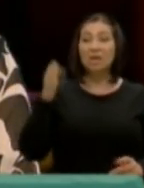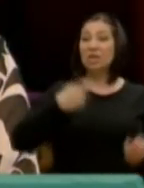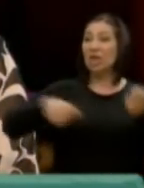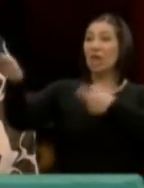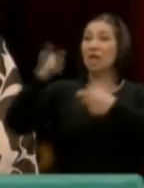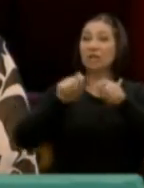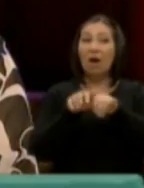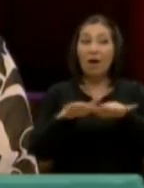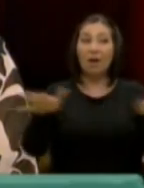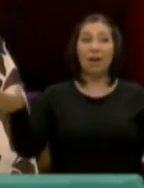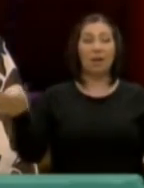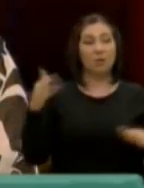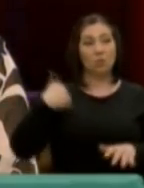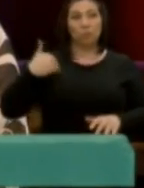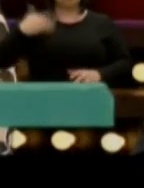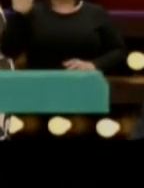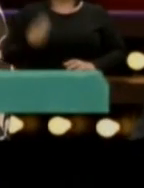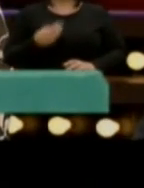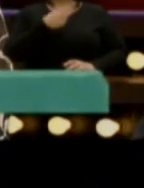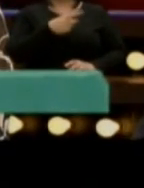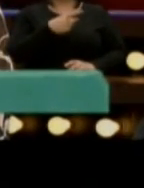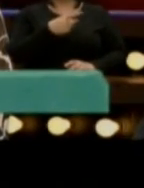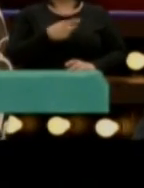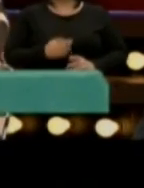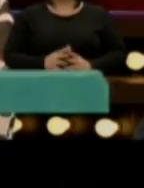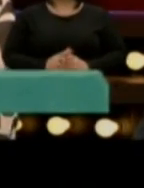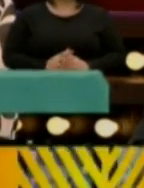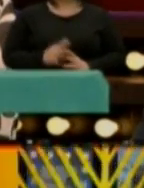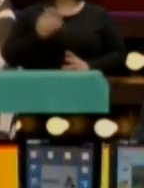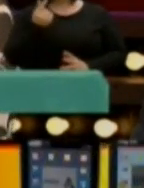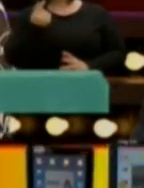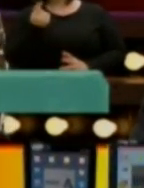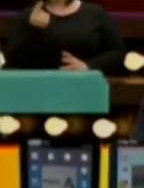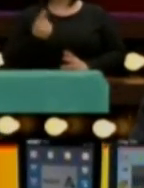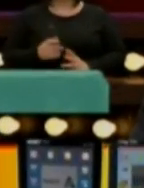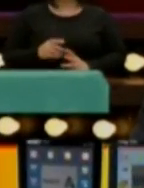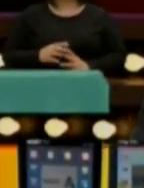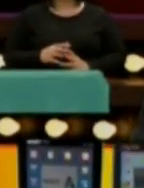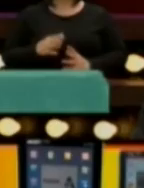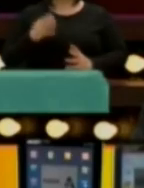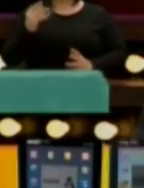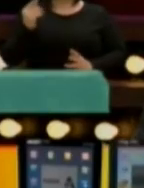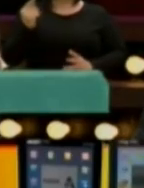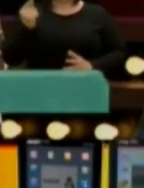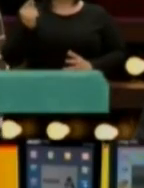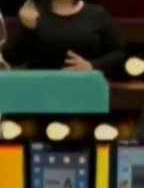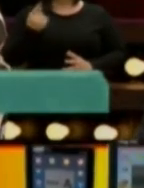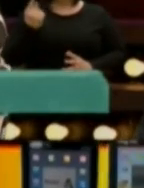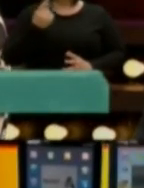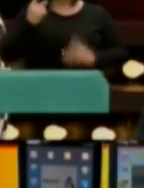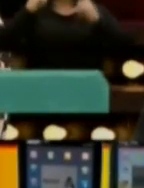ağıyla kurumsallaşmasını tamamlamıştır. Siz kurumsallaşmışsınız. Bir ölçüde diyelim. Evet, ama hani şimdi bir de böyle ülkeleri